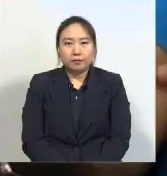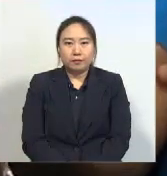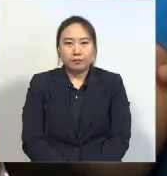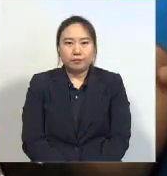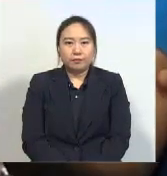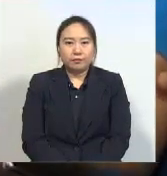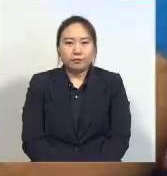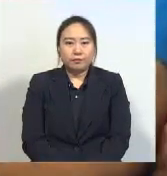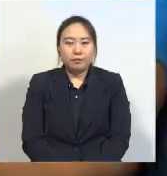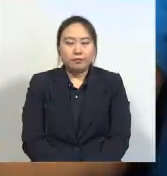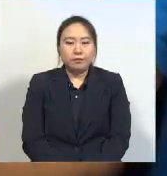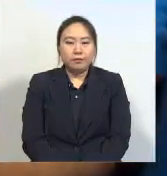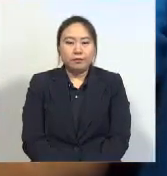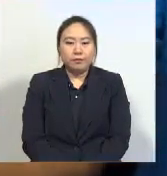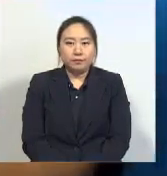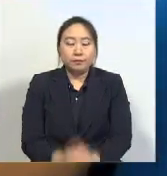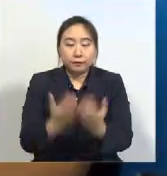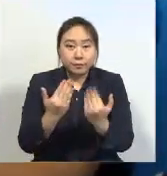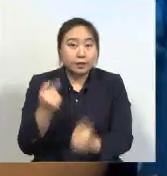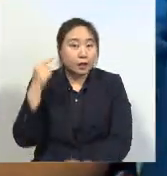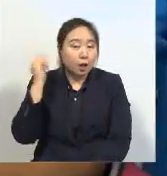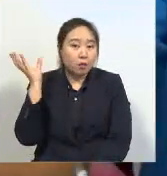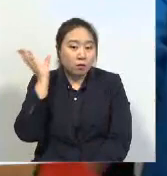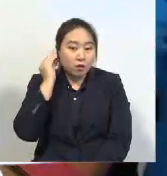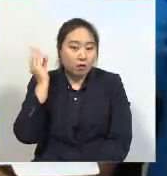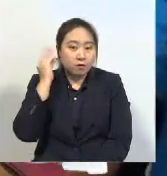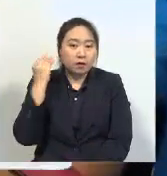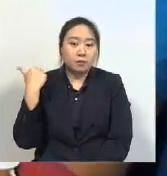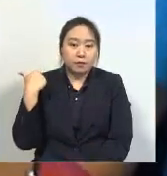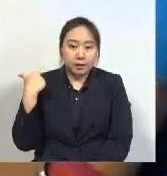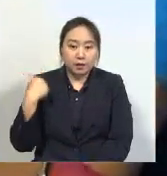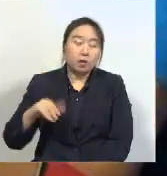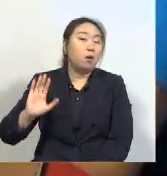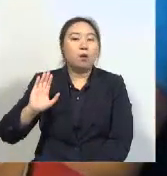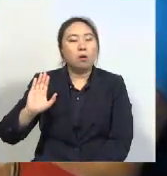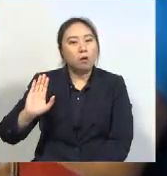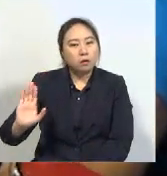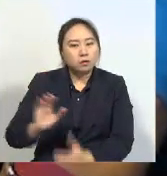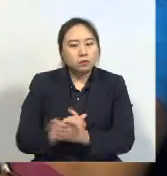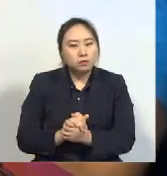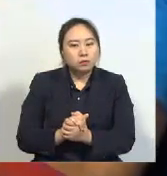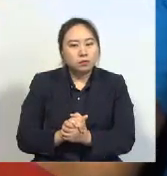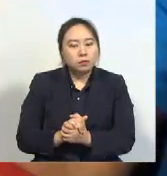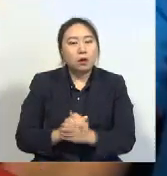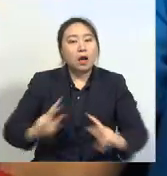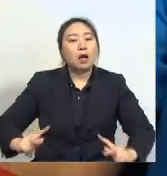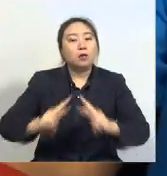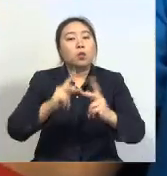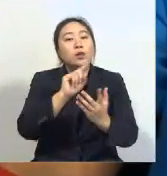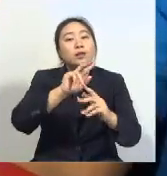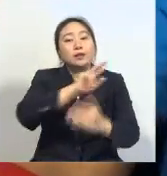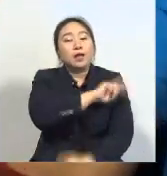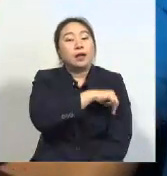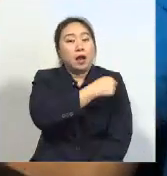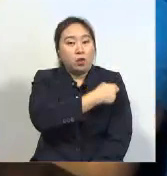ค่ะ เท่าที่ได้ทราบรายงานจากทางตัวแทนกระทรวงสาธารณสุขท่